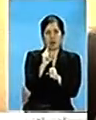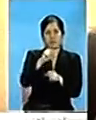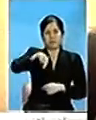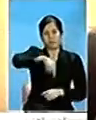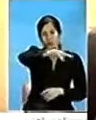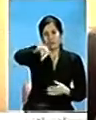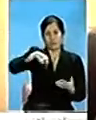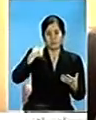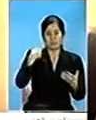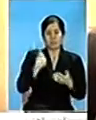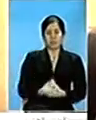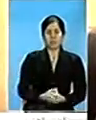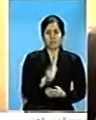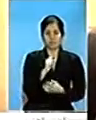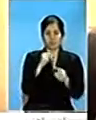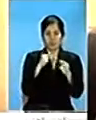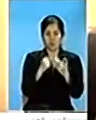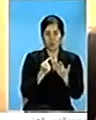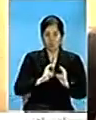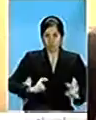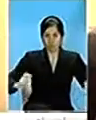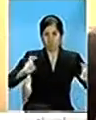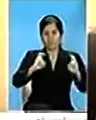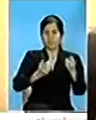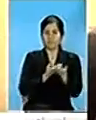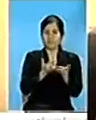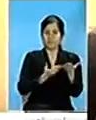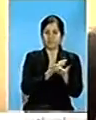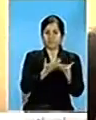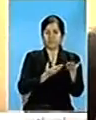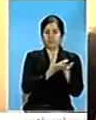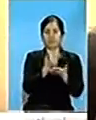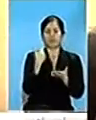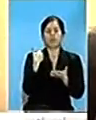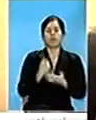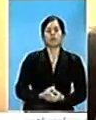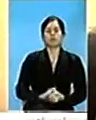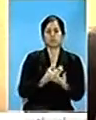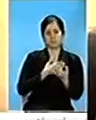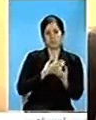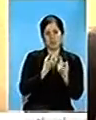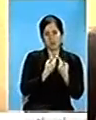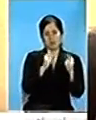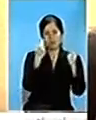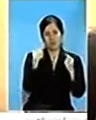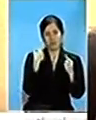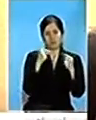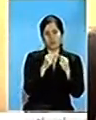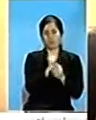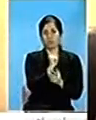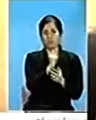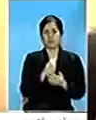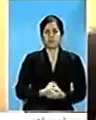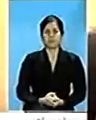ดูเหมือนว่าอาจจะเป็นลักษณะของการทำประชาคมแต่ดิฉันเรียนว่าอาจจะมีข้อแตกต่างจากประชาคมโดยทั่วไปตรงที่ว่